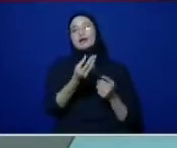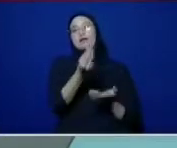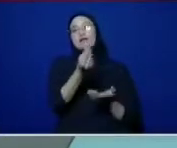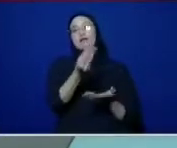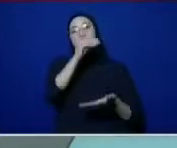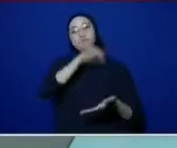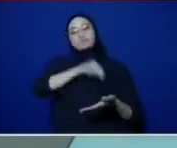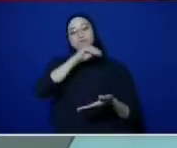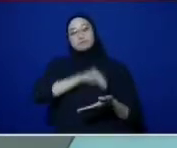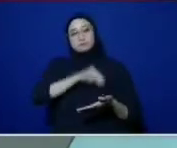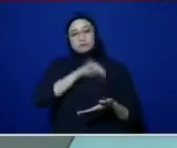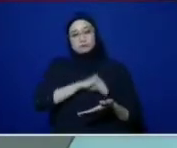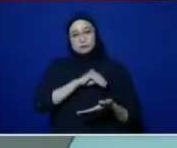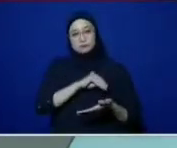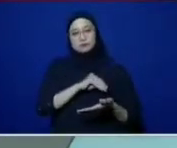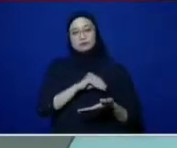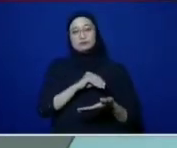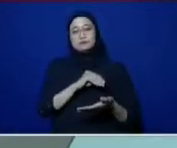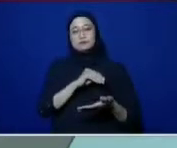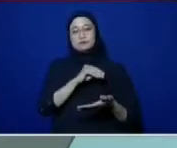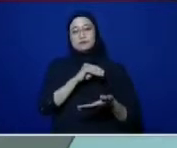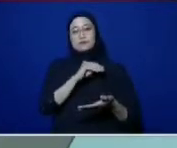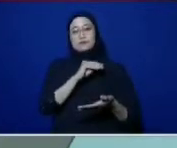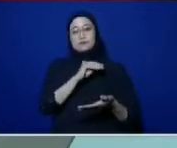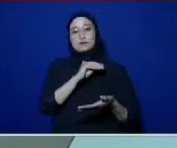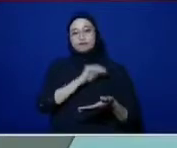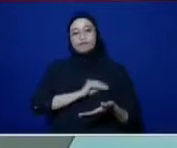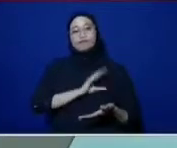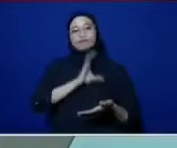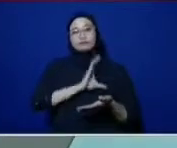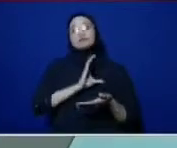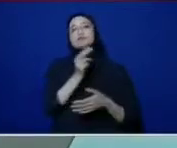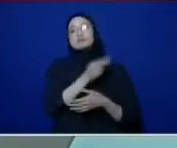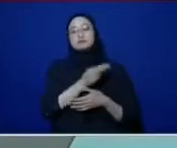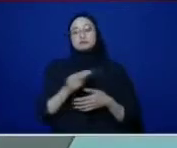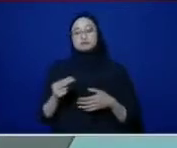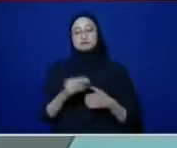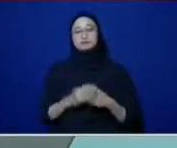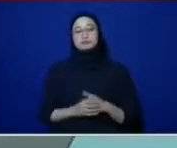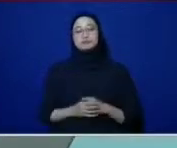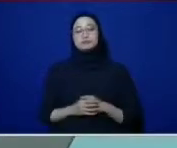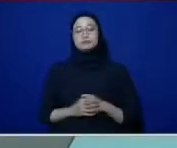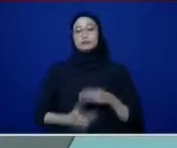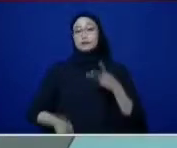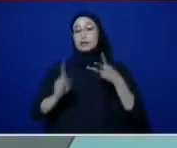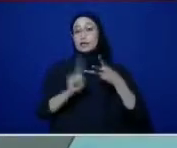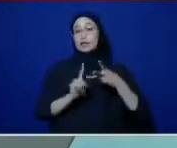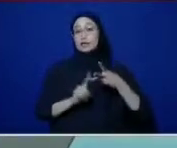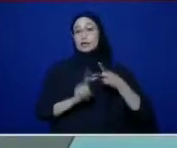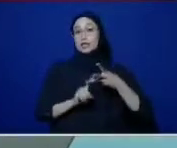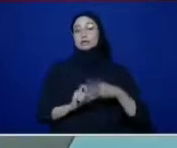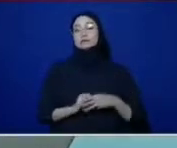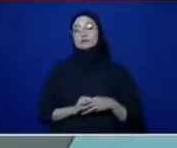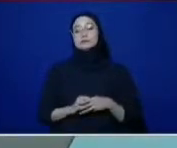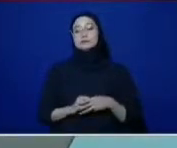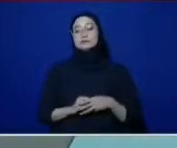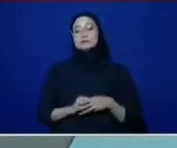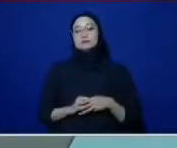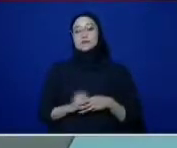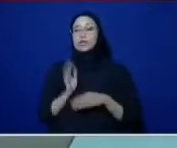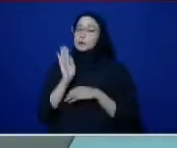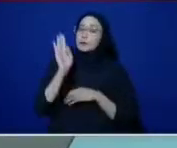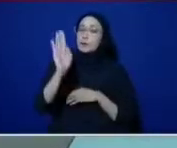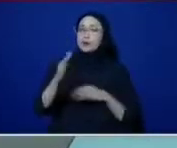memberikan pendapatan yang banyak kepada negara. Yang ketiga juga perlu ke